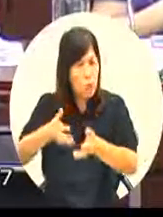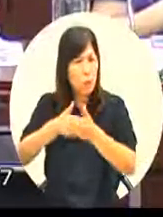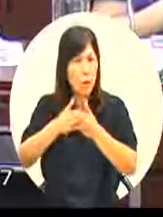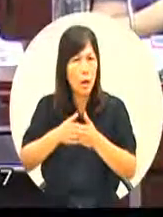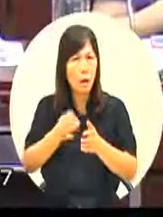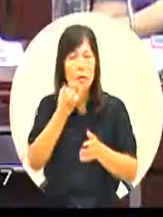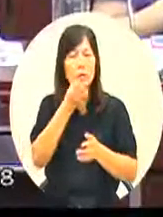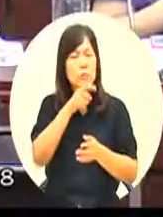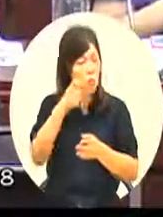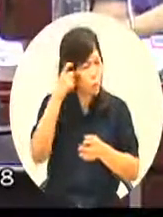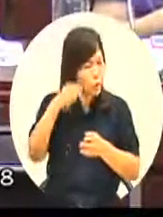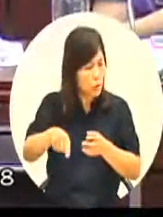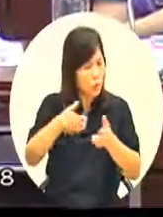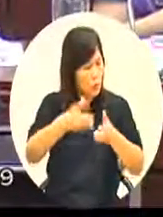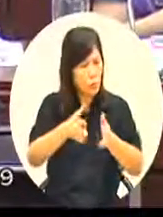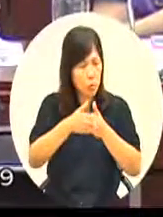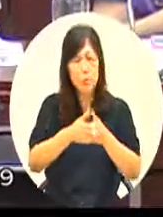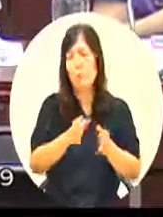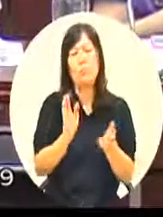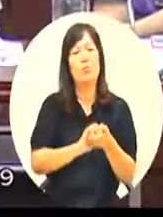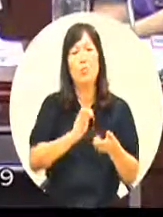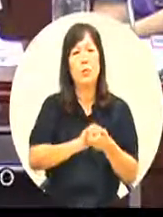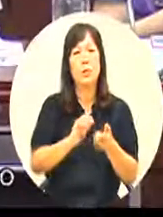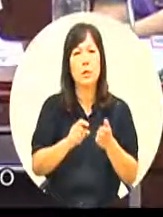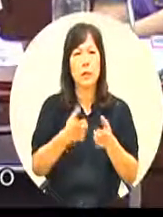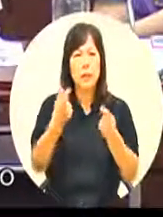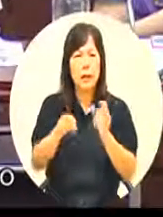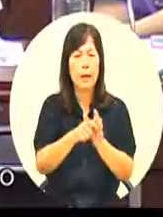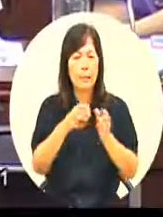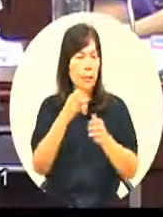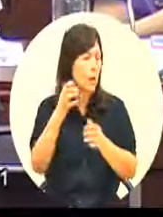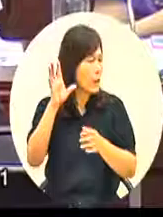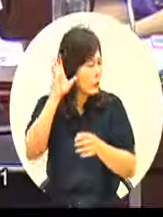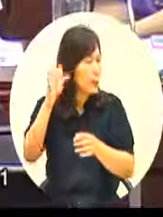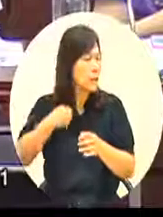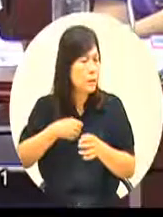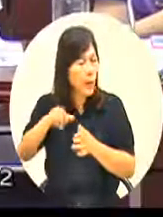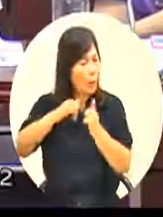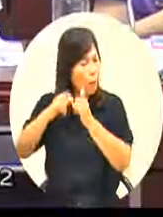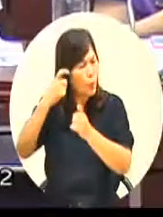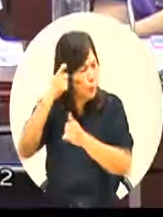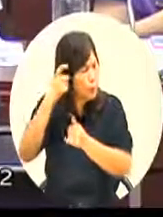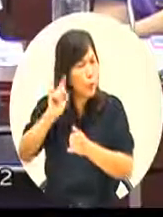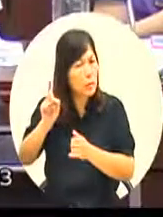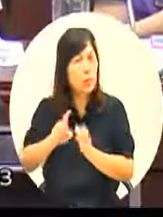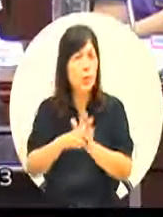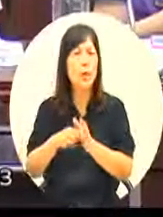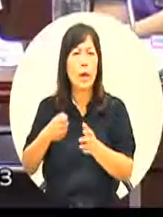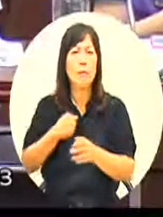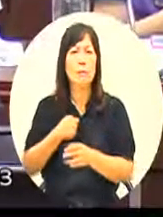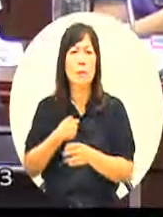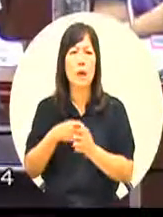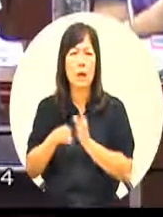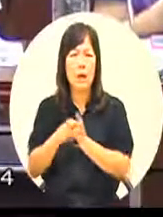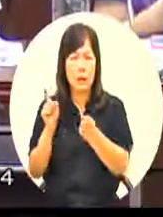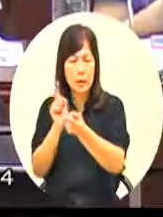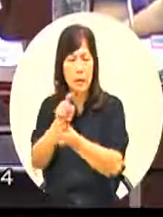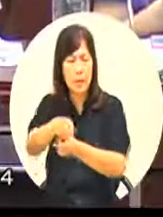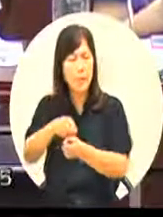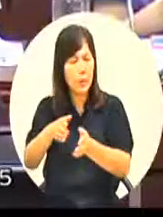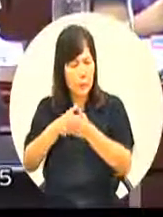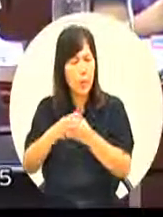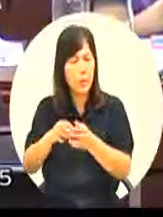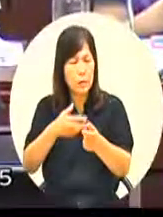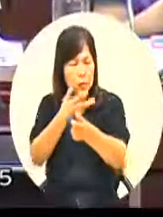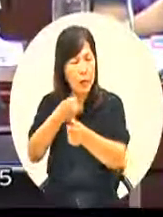们未必认为这是最重要的。但是我们还是要听基层的声音，哪些他们的心声，我们希望能够让他们能够感觉